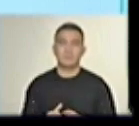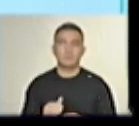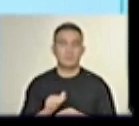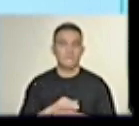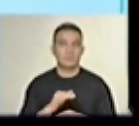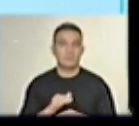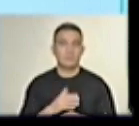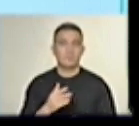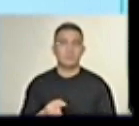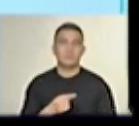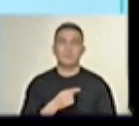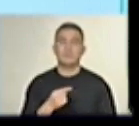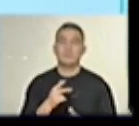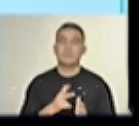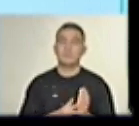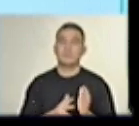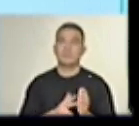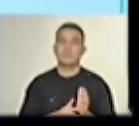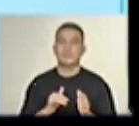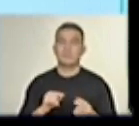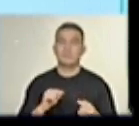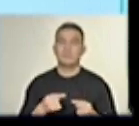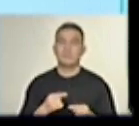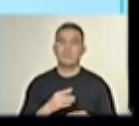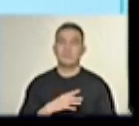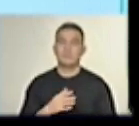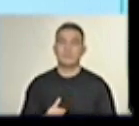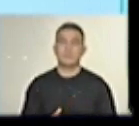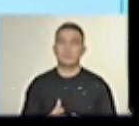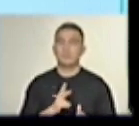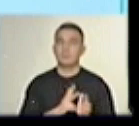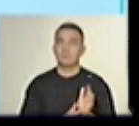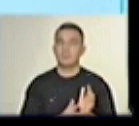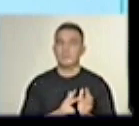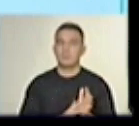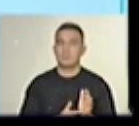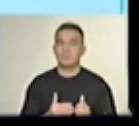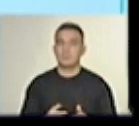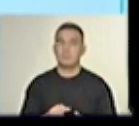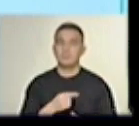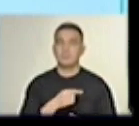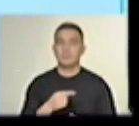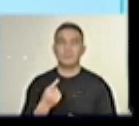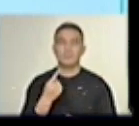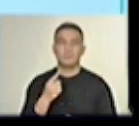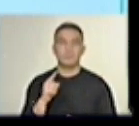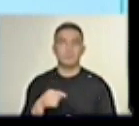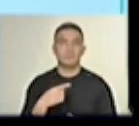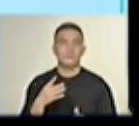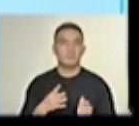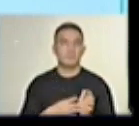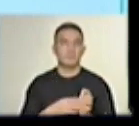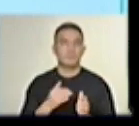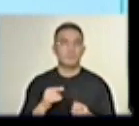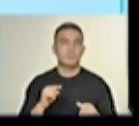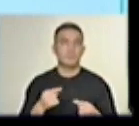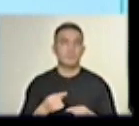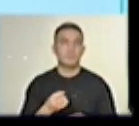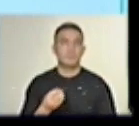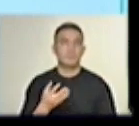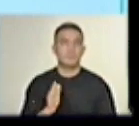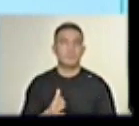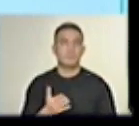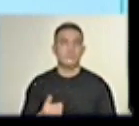Barakalla. Minus 80 ga qarama-qarshi son-chi? 80. Minus 1.9 ga qarama-qarshi son